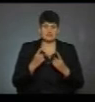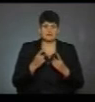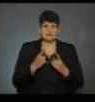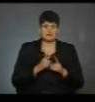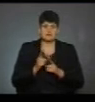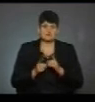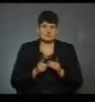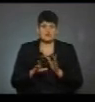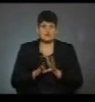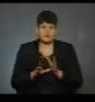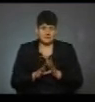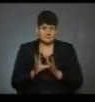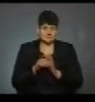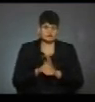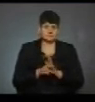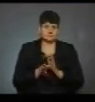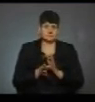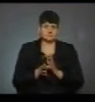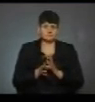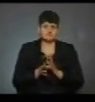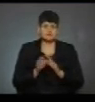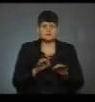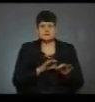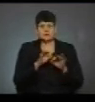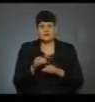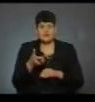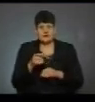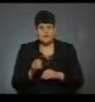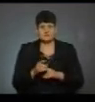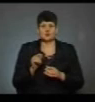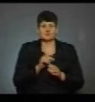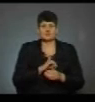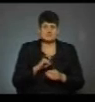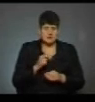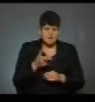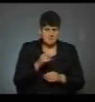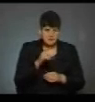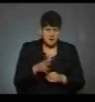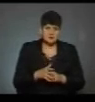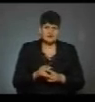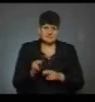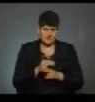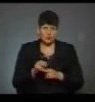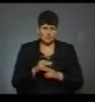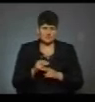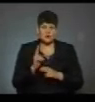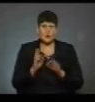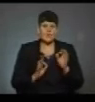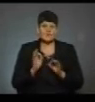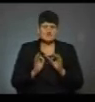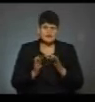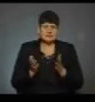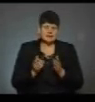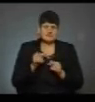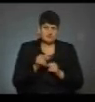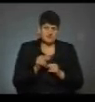як електроенергія, транспортування газу, газ, так звані вода, коригуючі коефіцієнти, на які ви